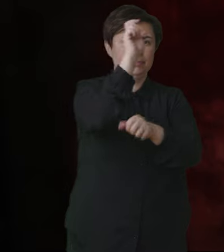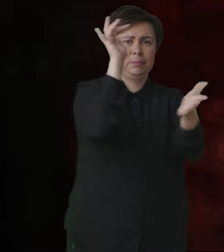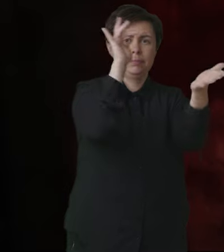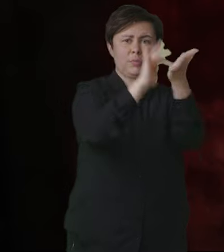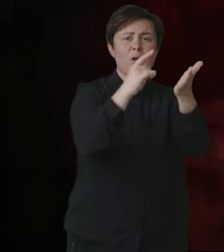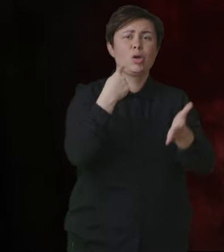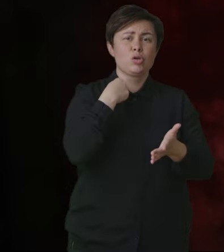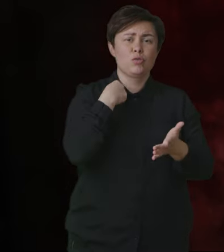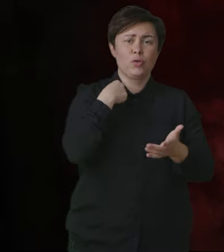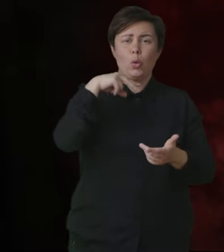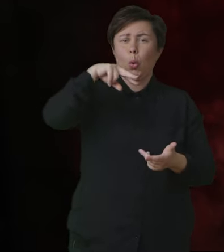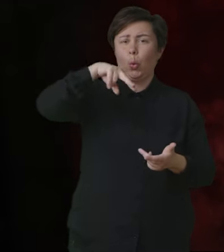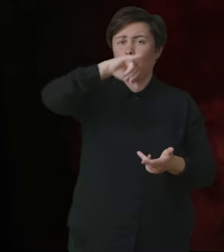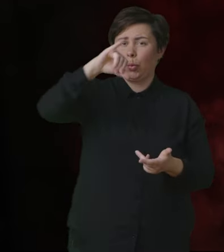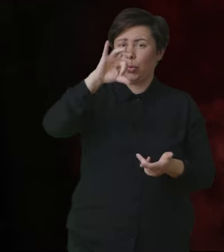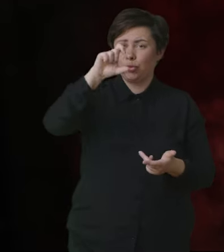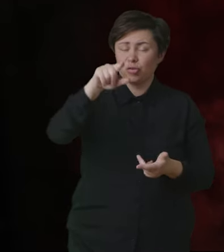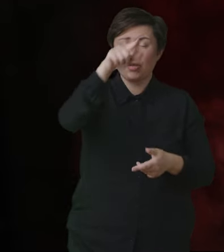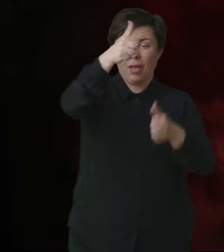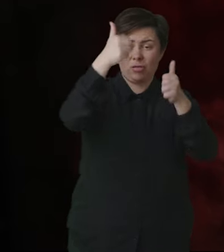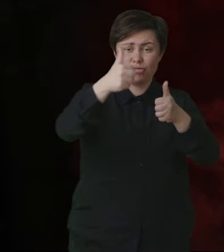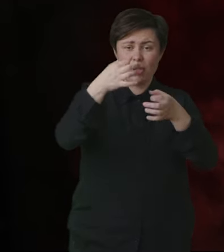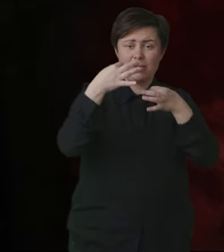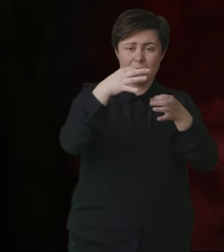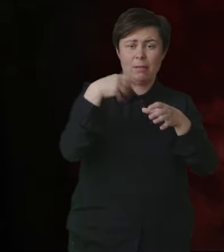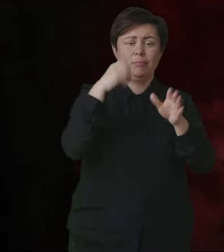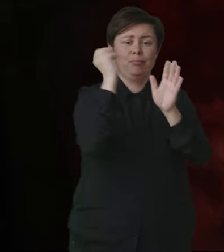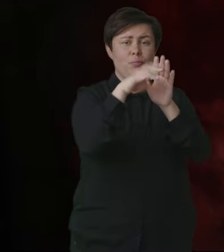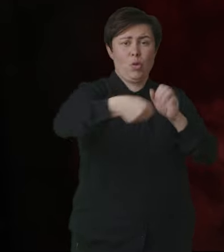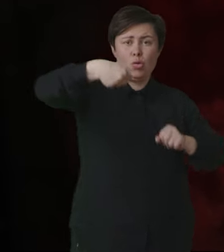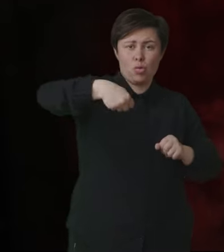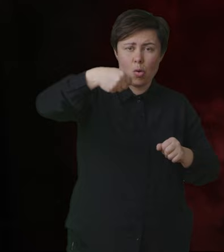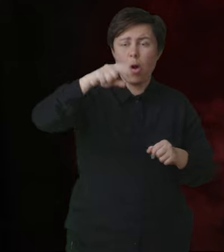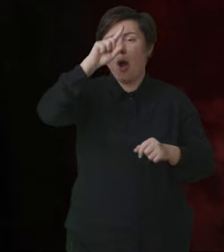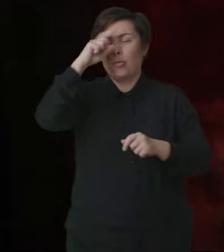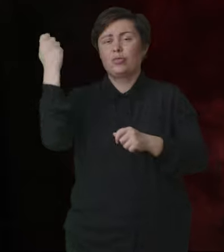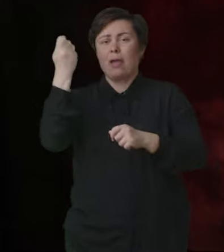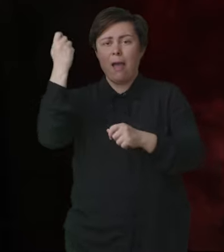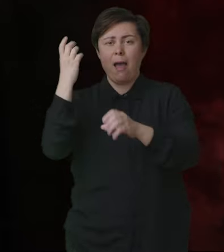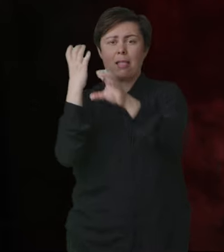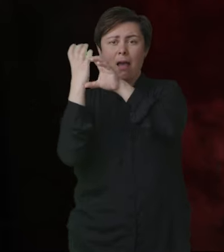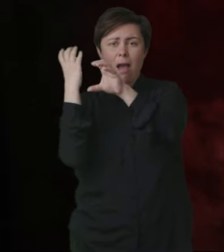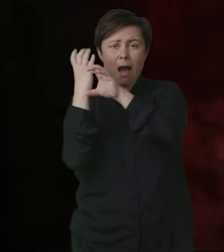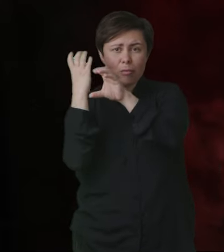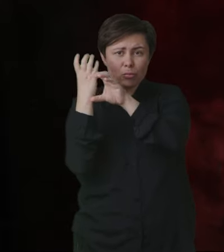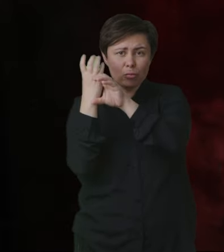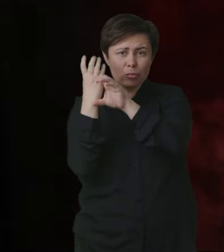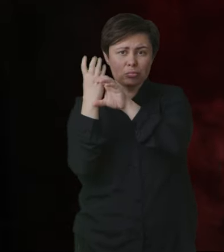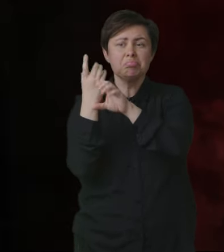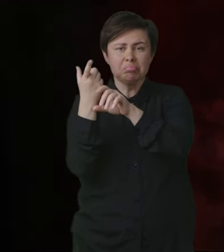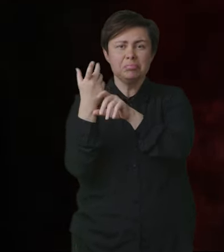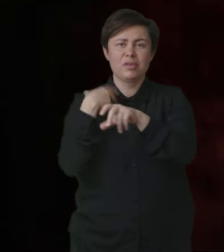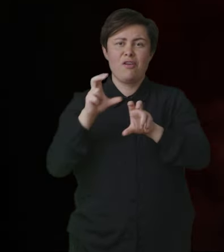do Świnoujścia. Tam czekał samochód. Samochód zabierał torby, ludzie jechali autobusem. I